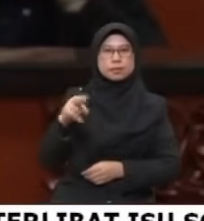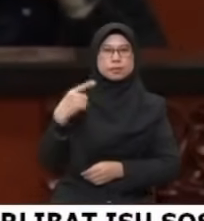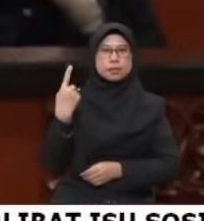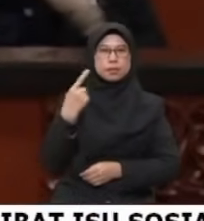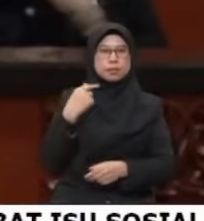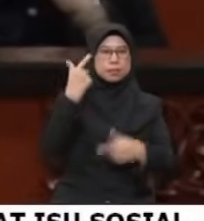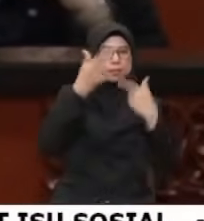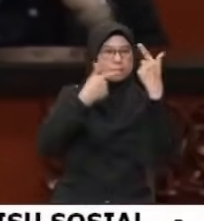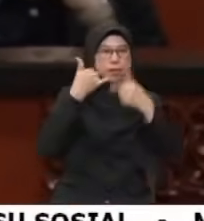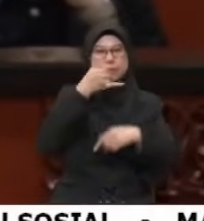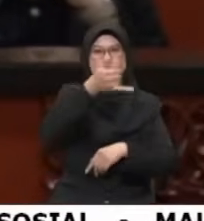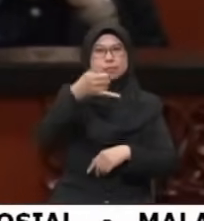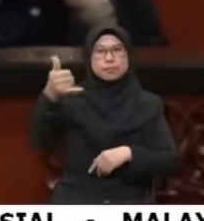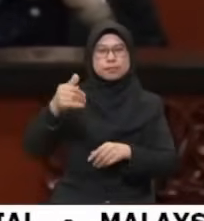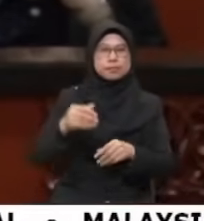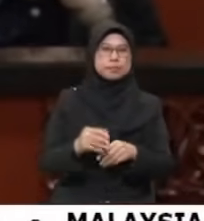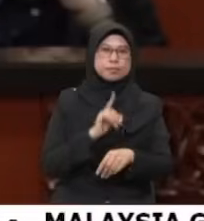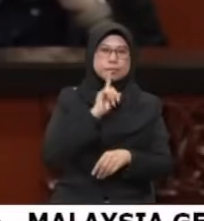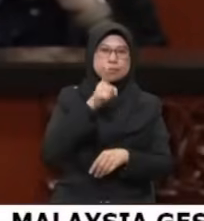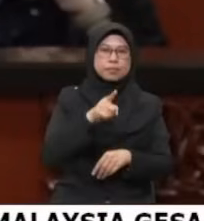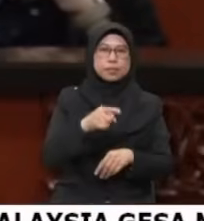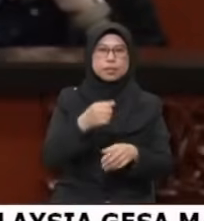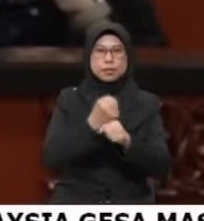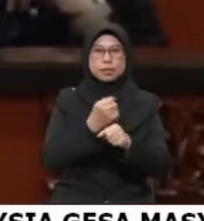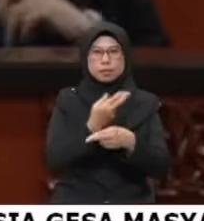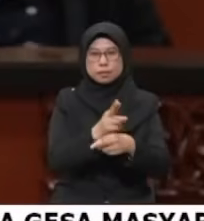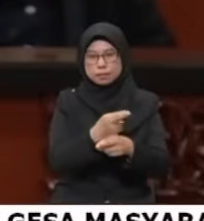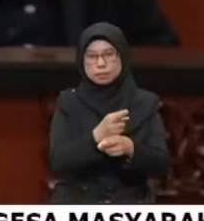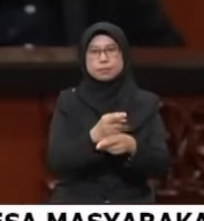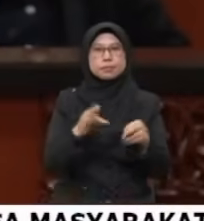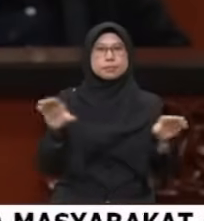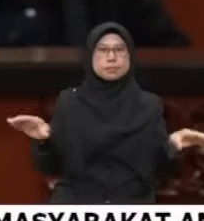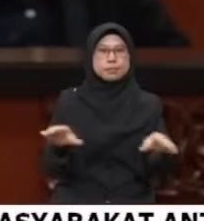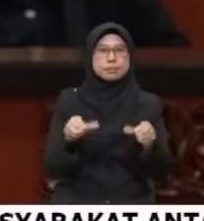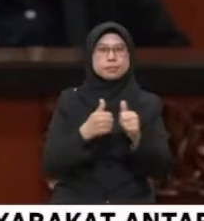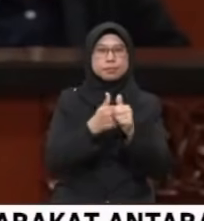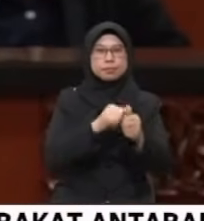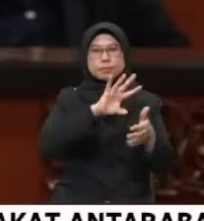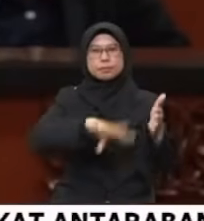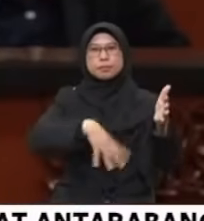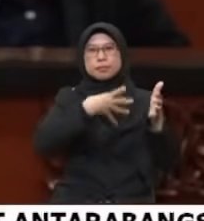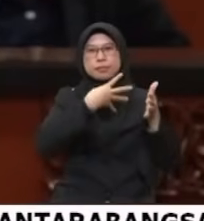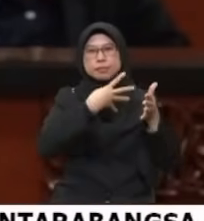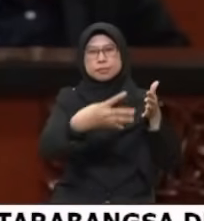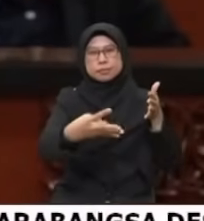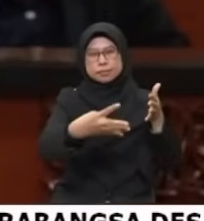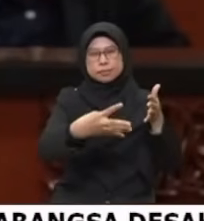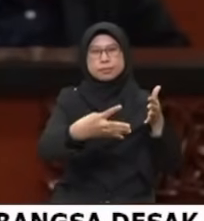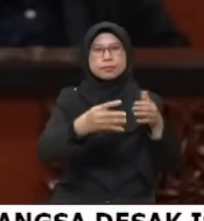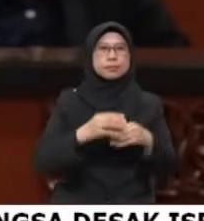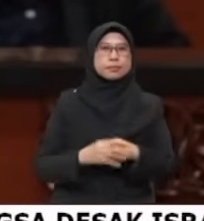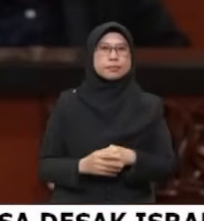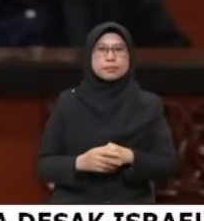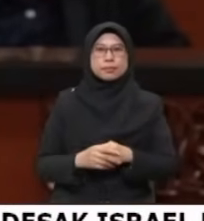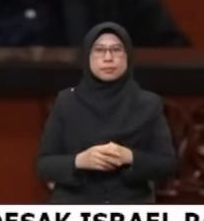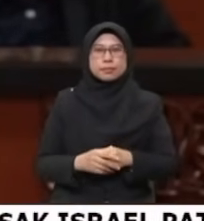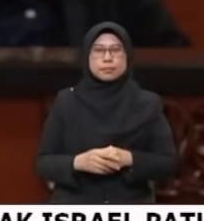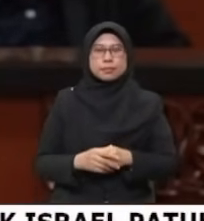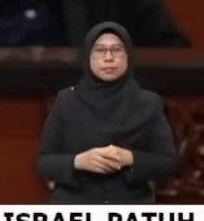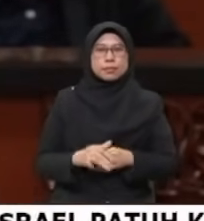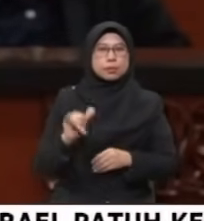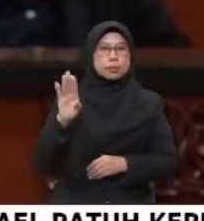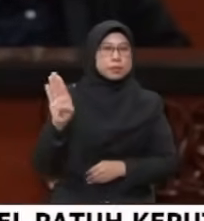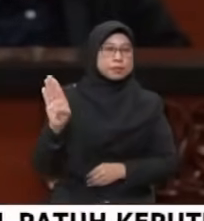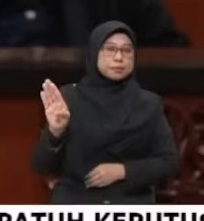turun Padang bagi memastikan kerja-kerja penyelenggaraan dilaksanakan mengikut jadual sepertia yang telah ditetapkan dan yang